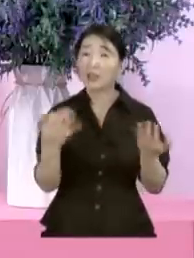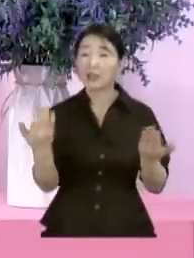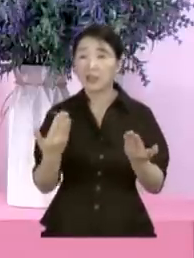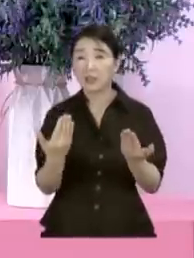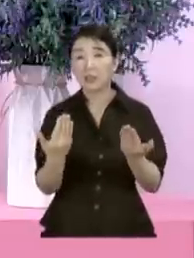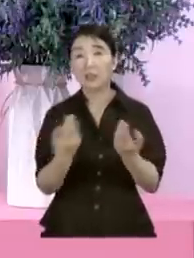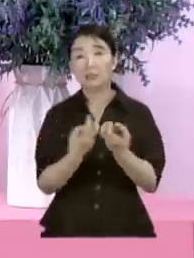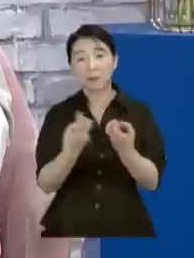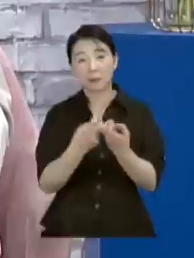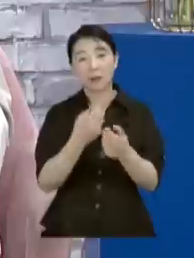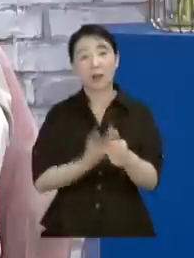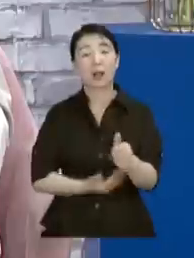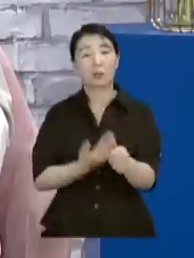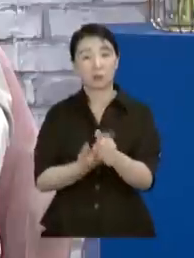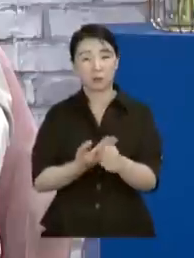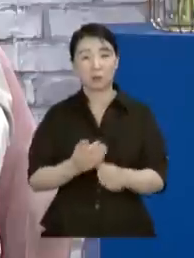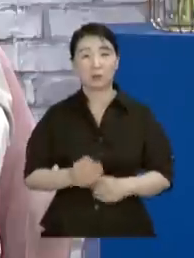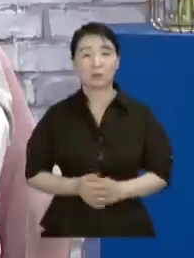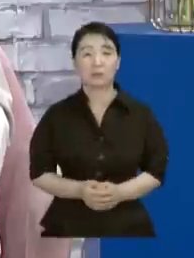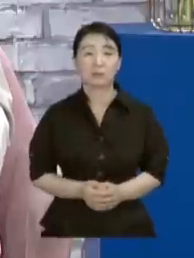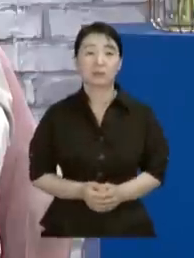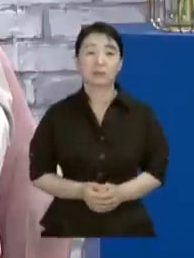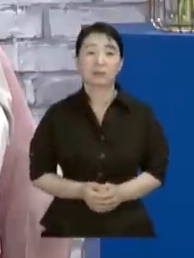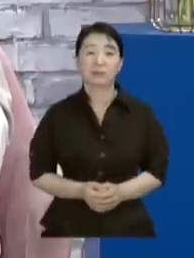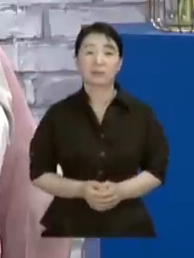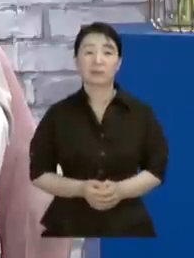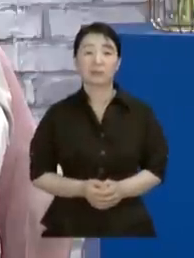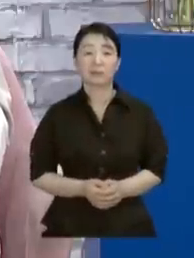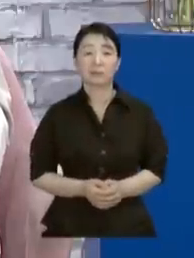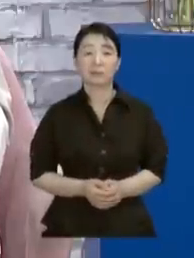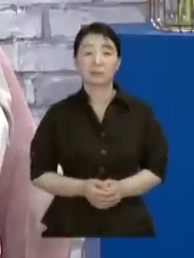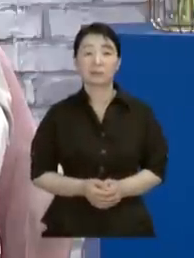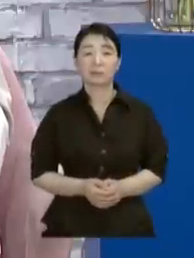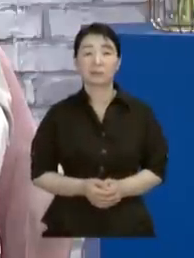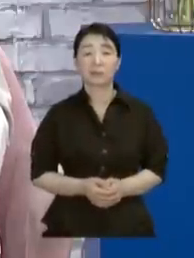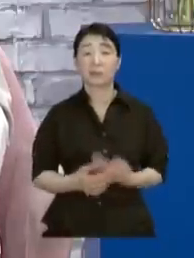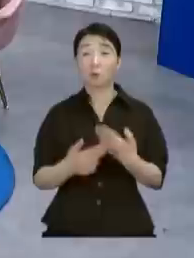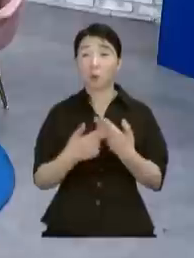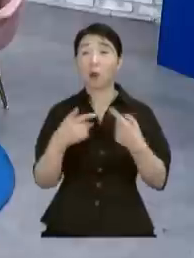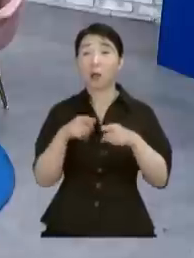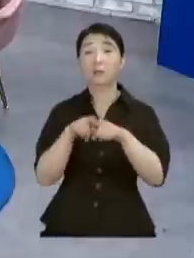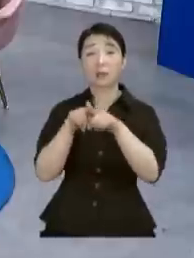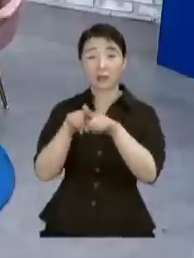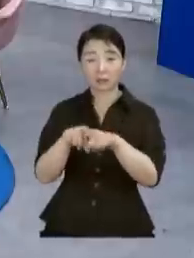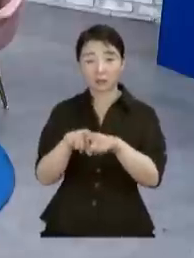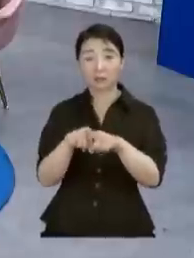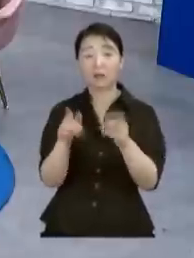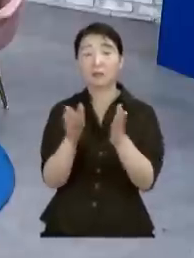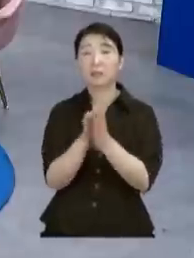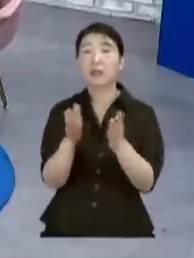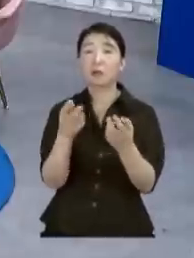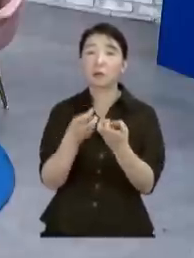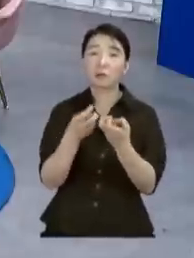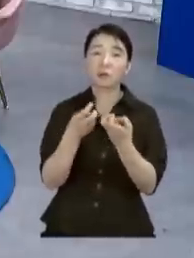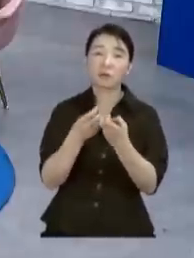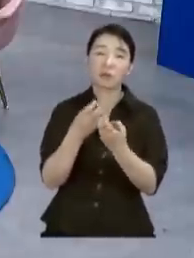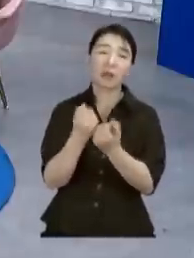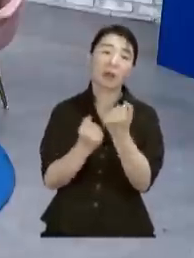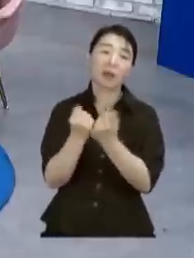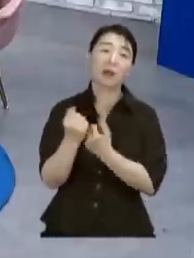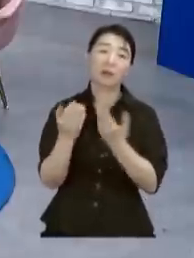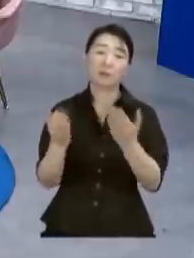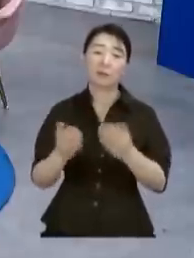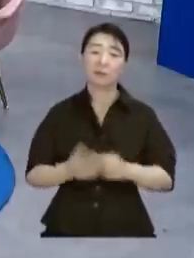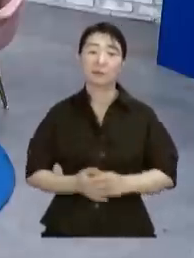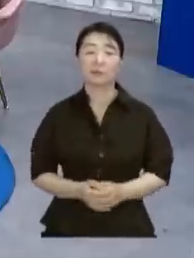업무를 이렇게 봐야 됩니다. 직접 은행에 가서. 그럼. 직접 어디 병원에 가서. 네. 시작은 어떻게 해야 되고 어떻게 해야 되고